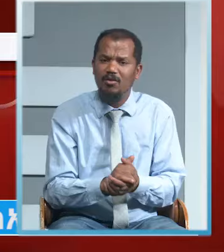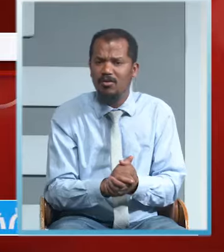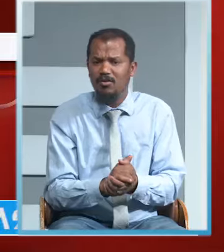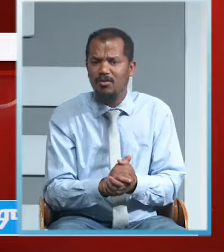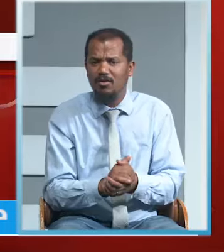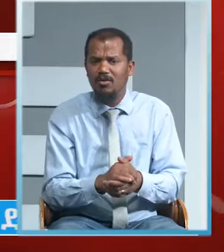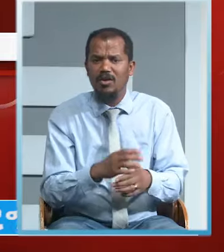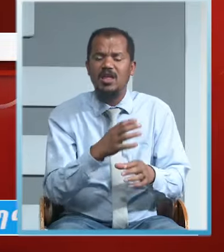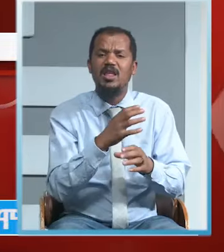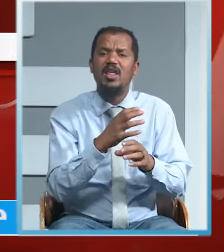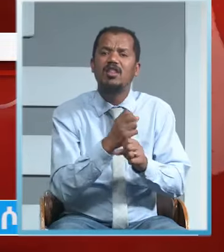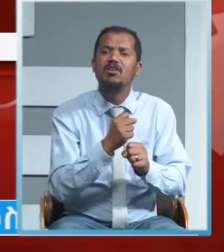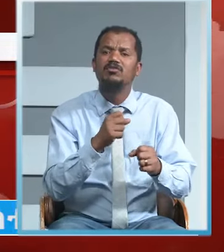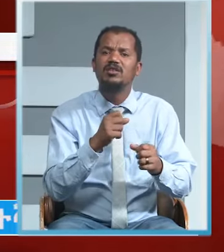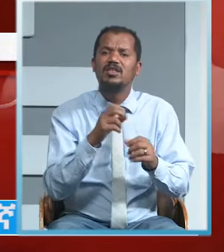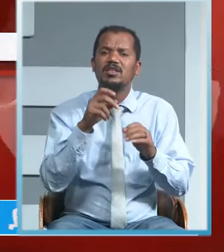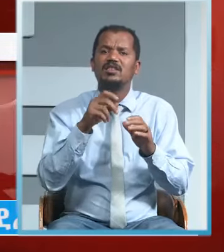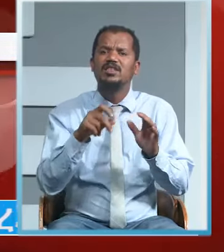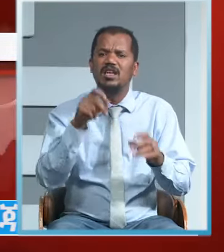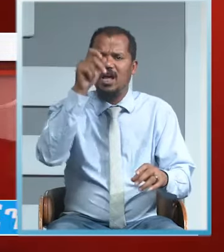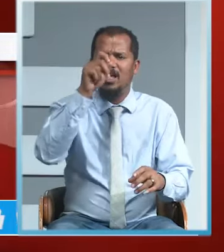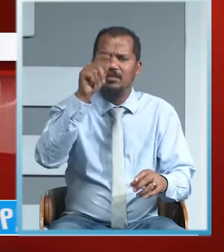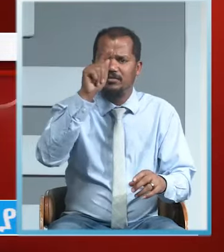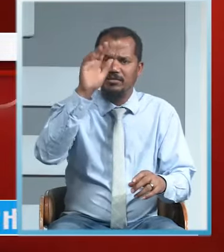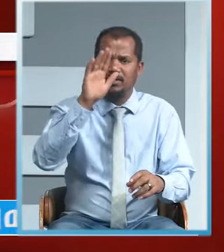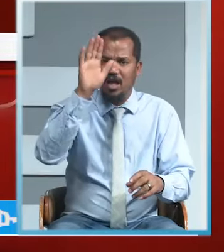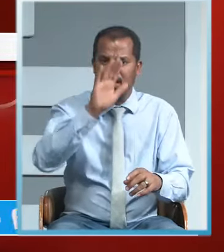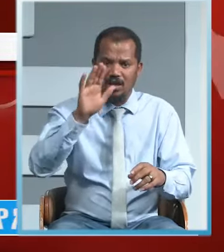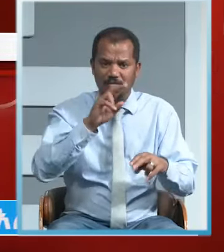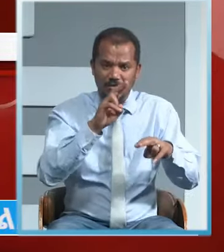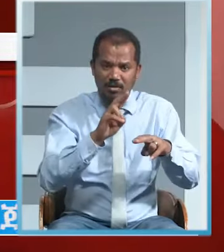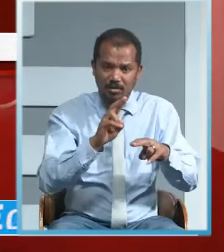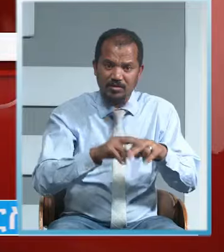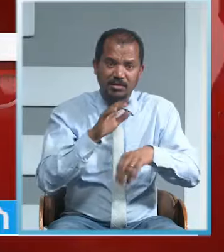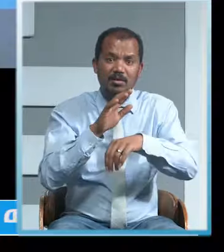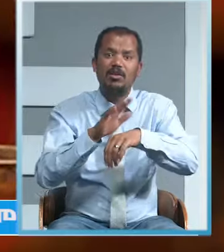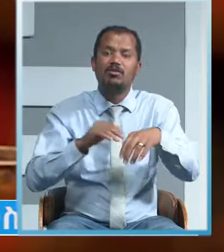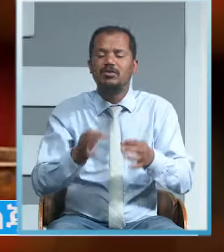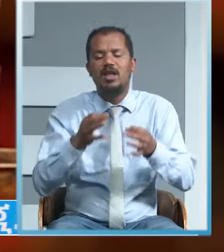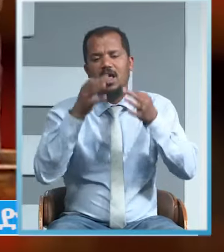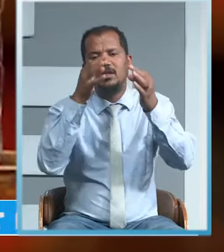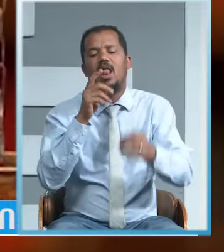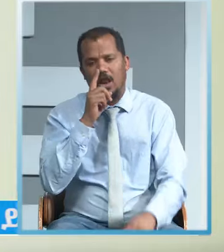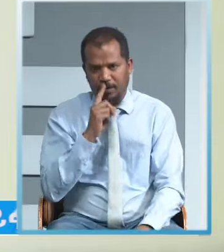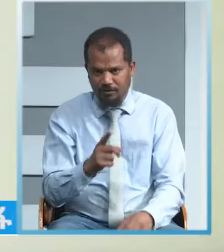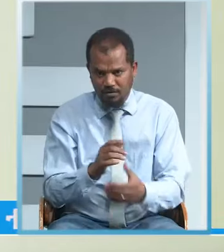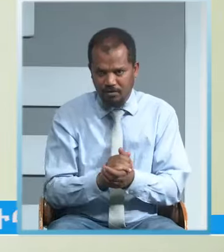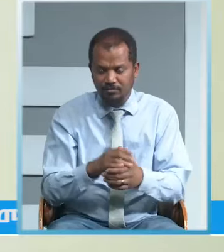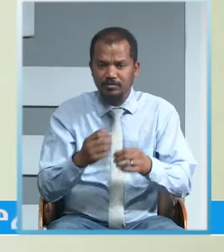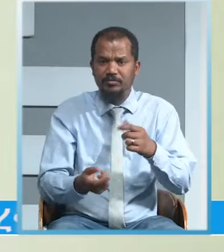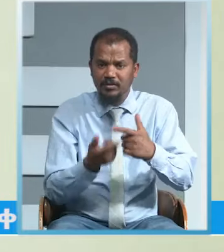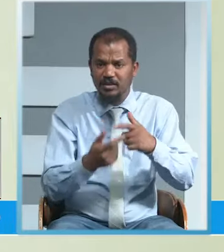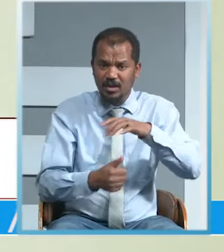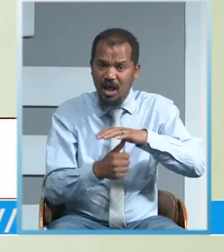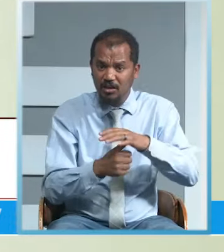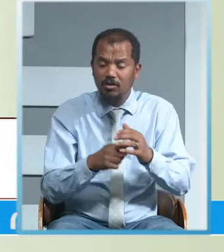ህግ ድንጋጌዎችን በማስቀመጥ ጥሪዎችን ያስተላለፍንበት ነው ማለት ነው። ምክትል ዋና ዳይሬክተሩ